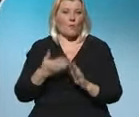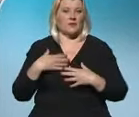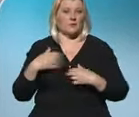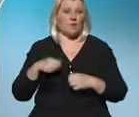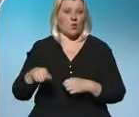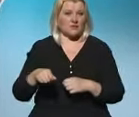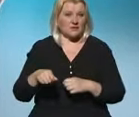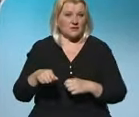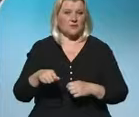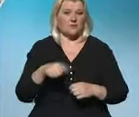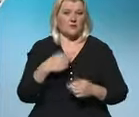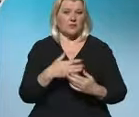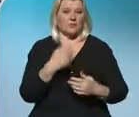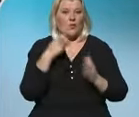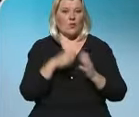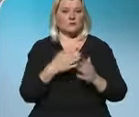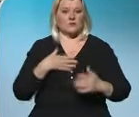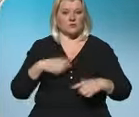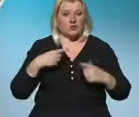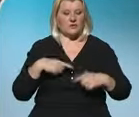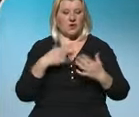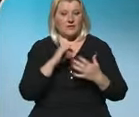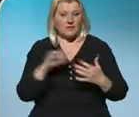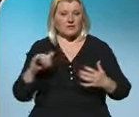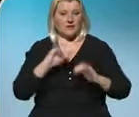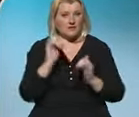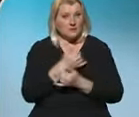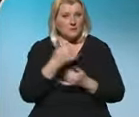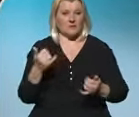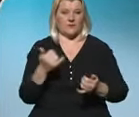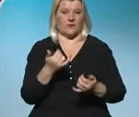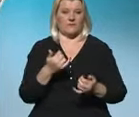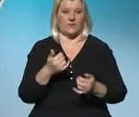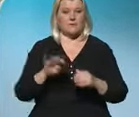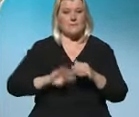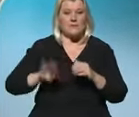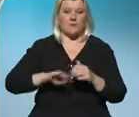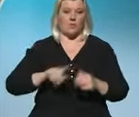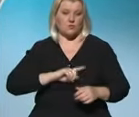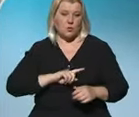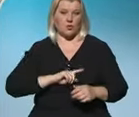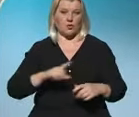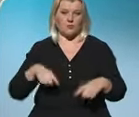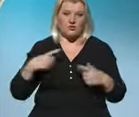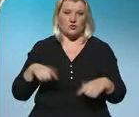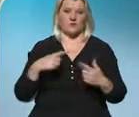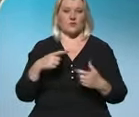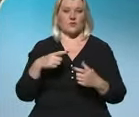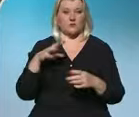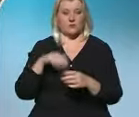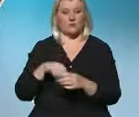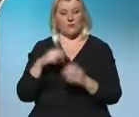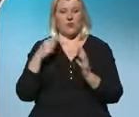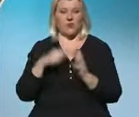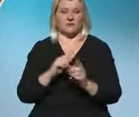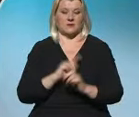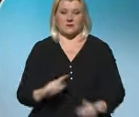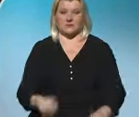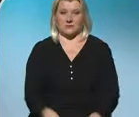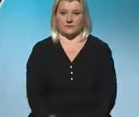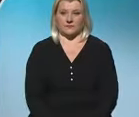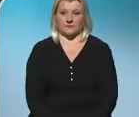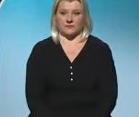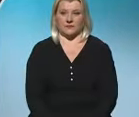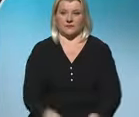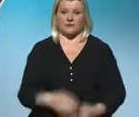těch starých záběrů i o tom, jak vypadá můj život spíš za scénou než na scéně, takže to taková trošku upoutávka na to, co bude na podzim. A co vám tak běží